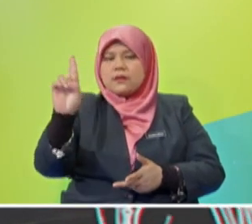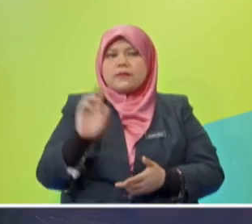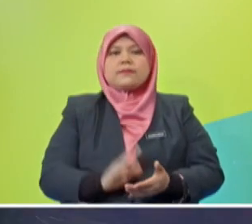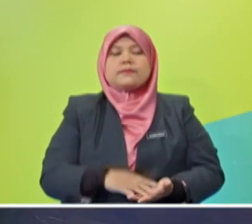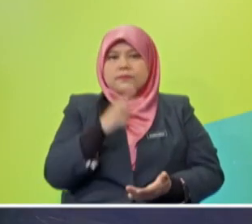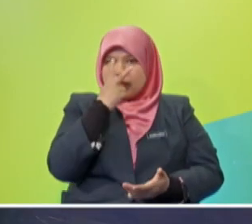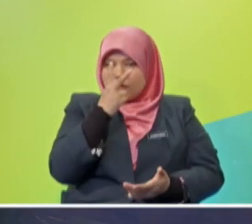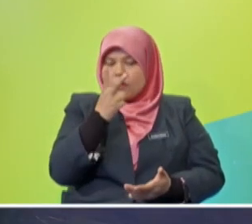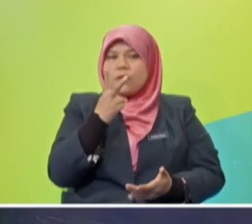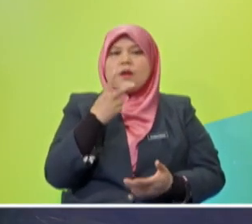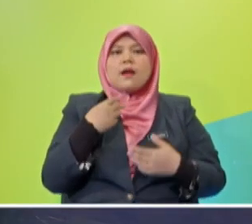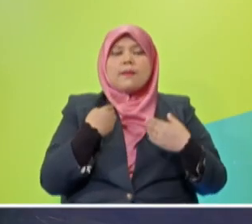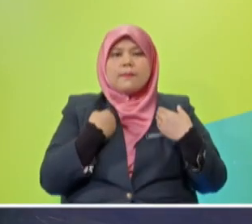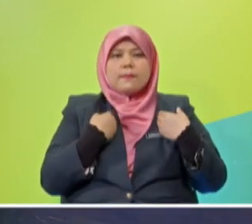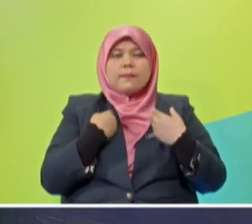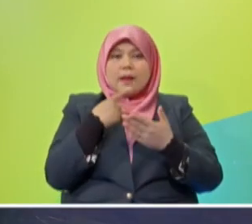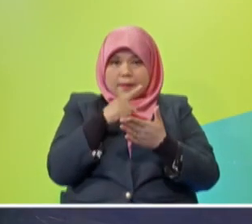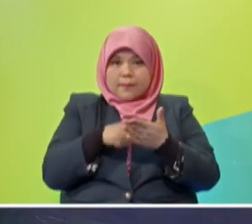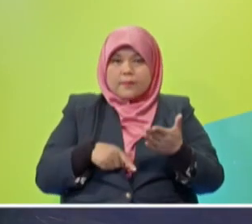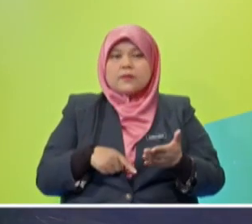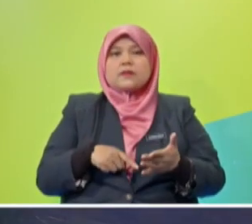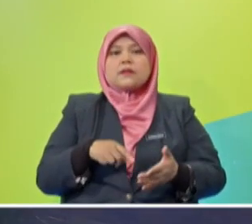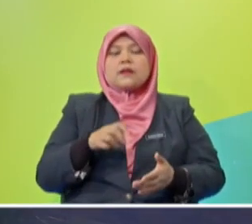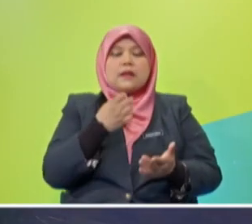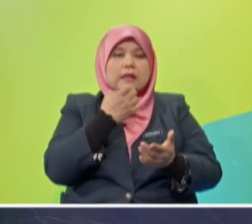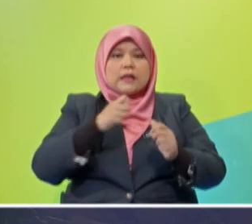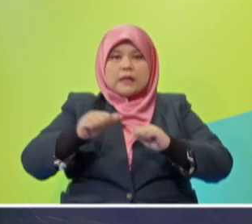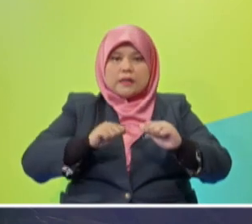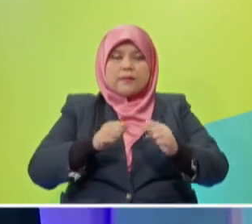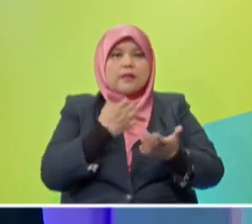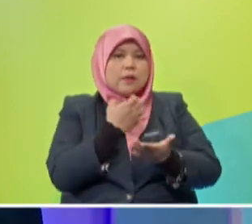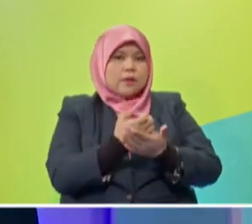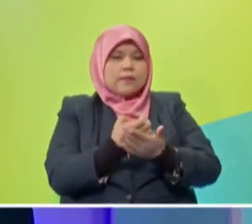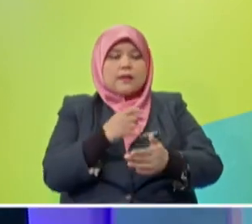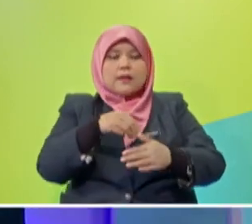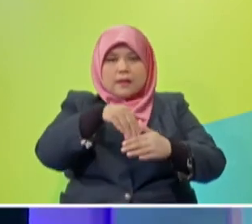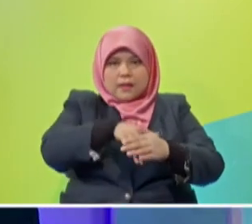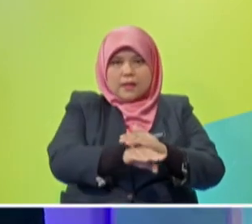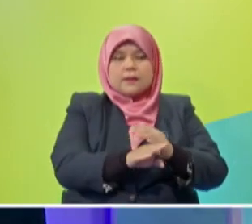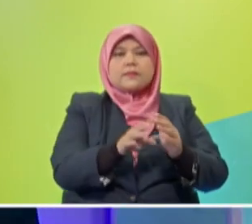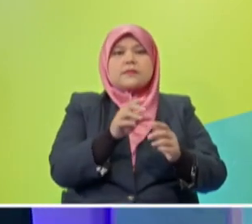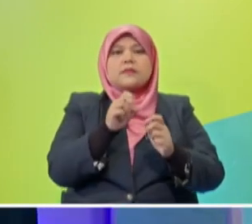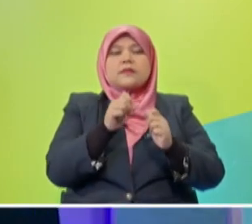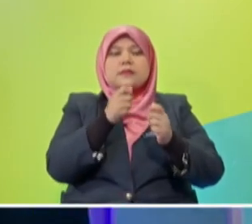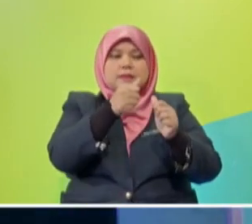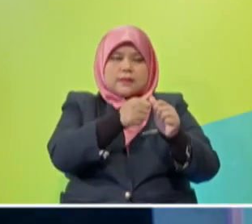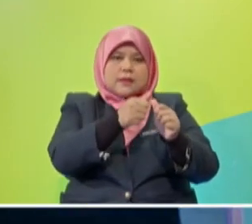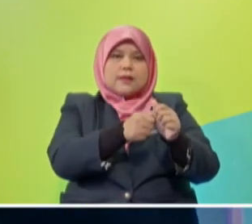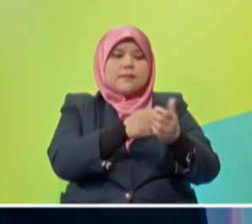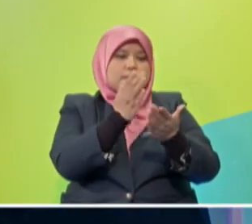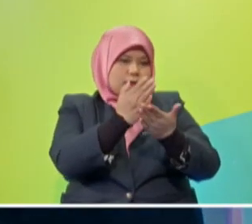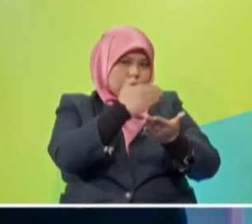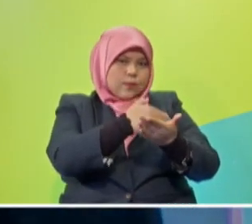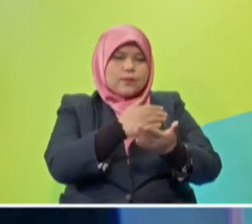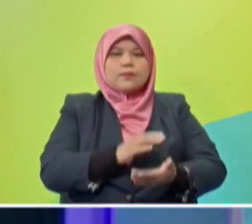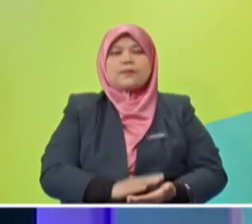tengoklah apa jenis-jenis kegiatan ekonomi yang terdapat dalam setiap sektor ini. Okey, kita teruskan ya